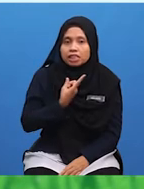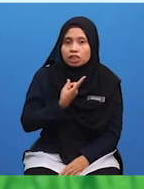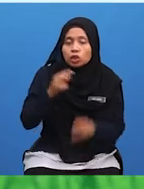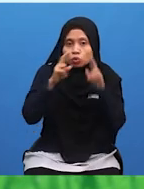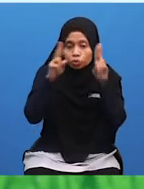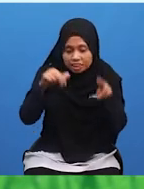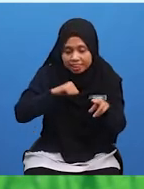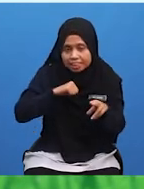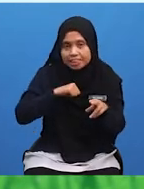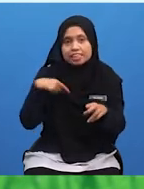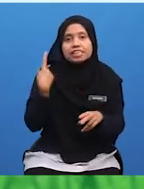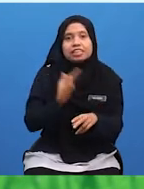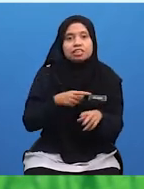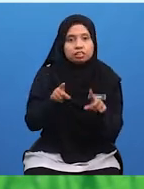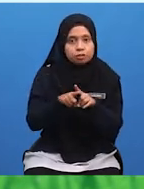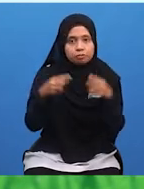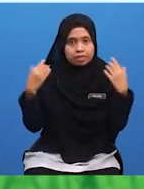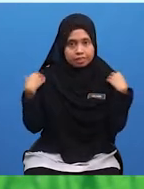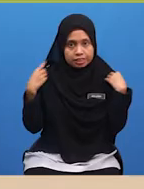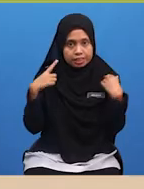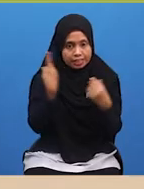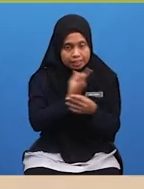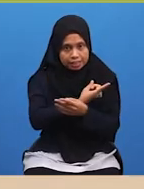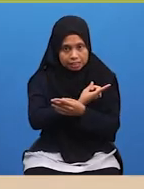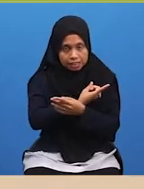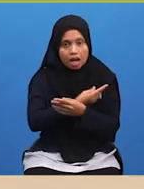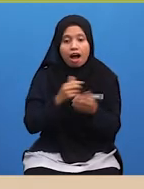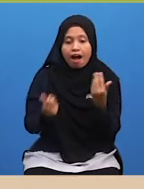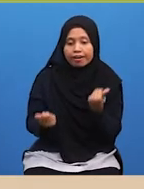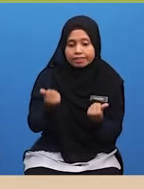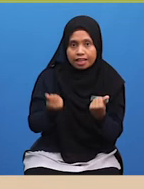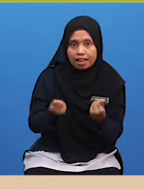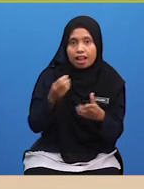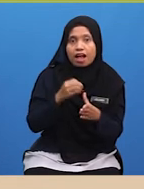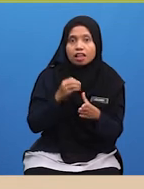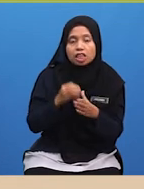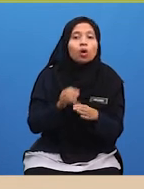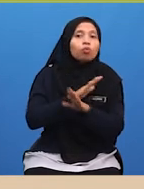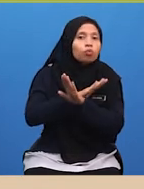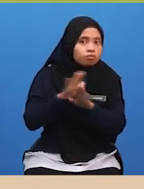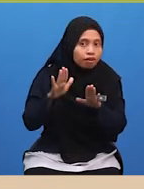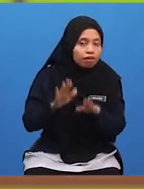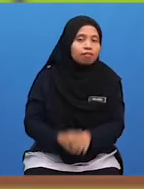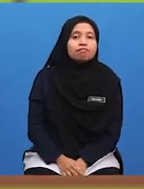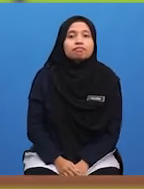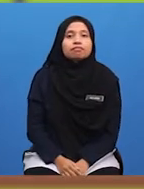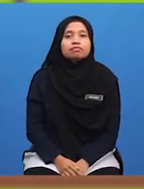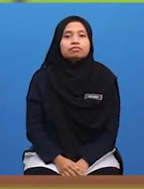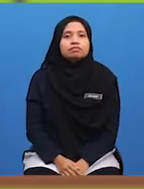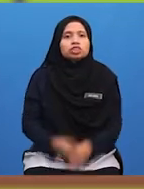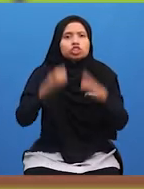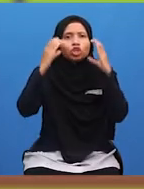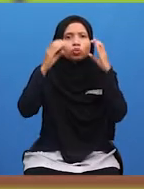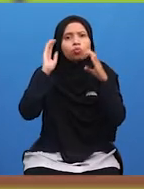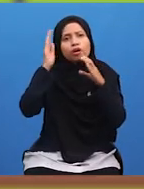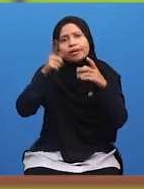kita uji diri kita sama ada kita bertindak adil atau tidak. Cikgu